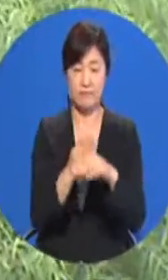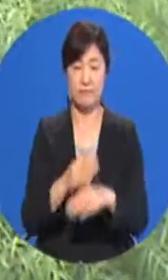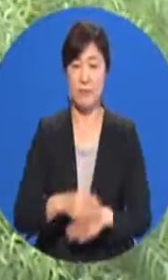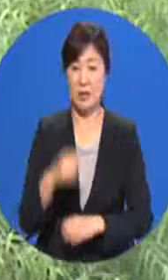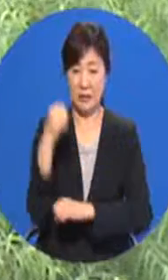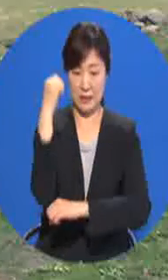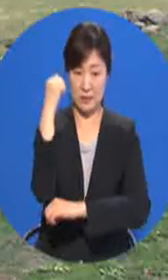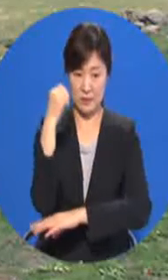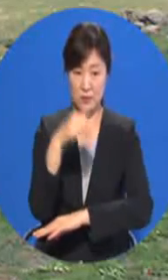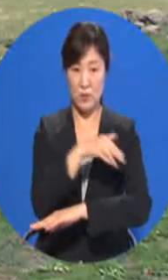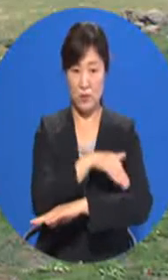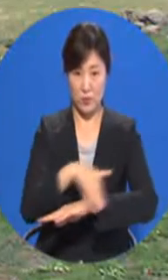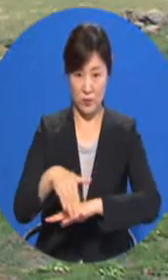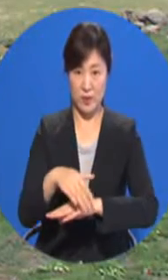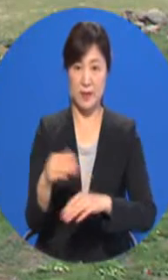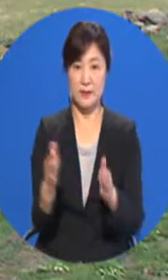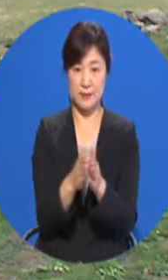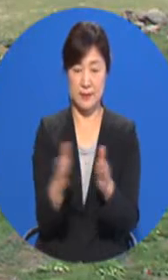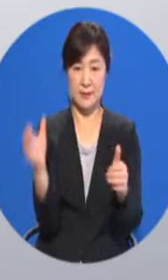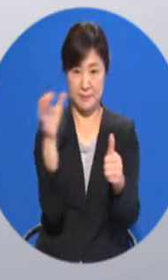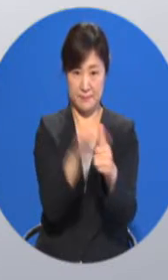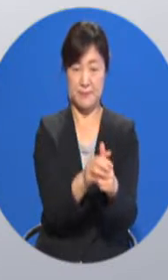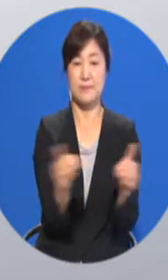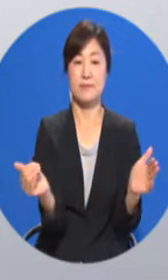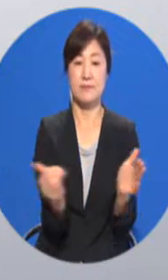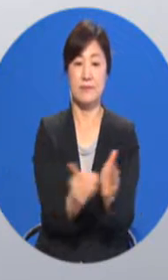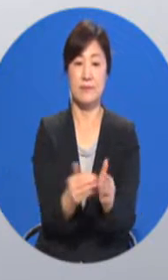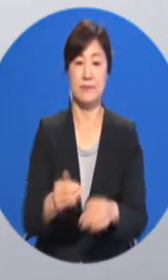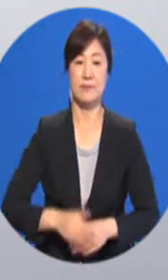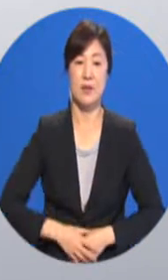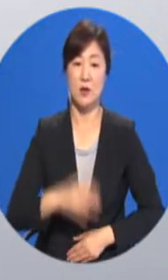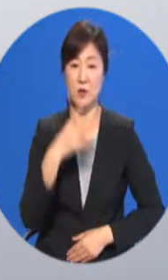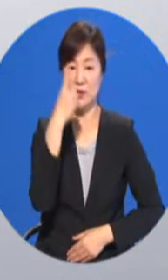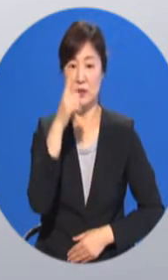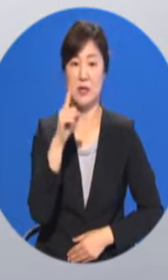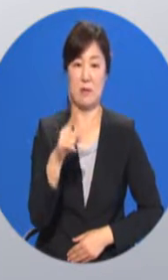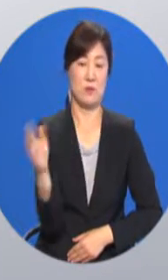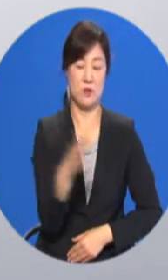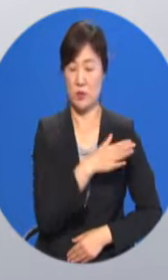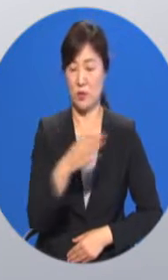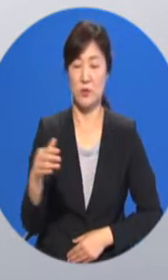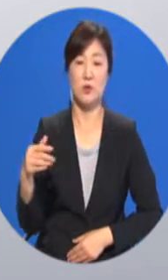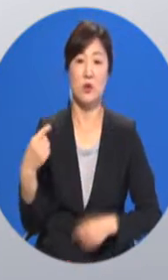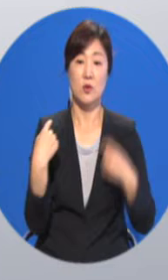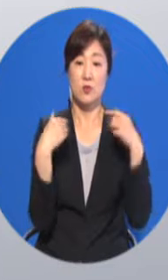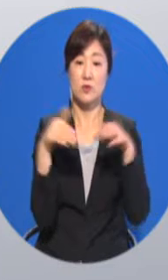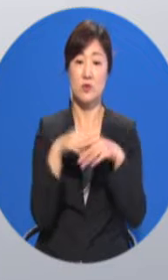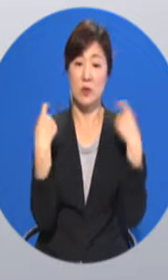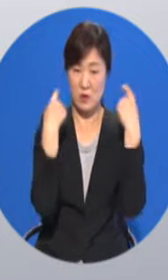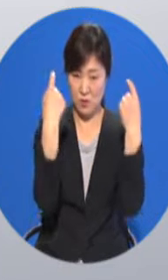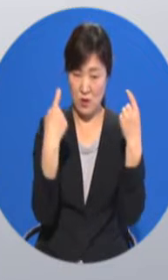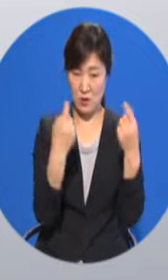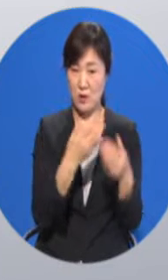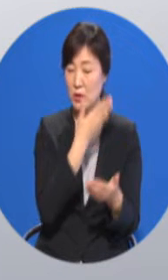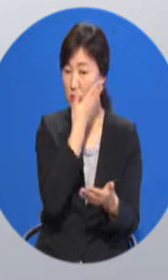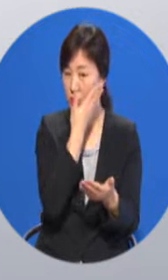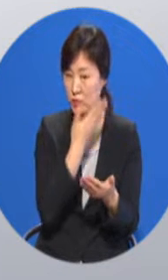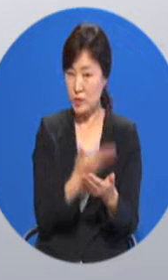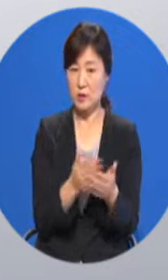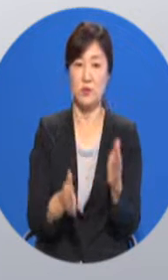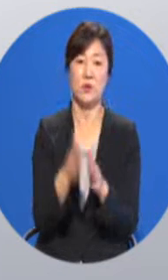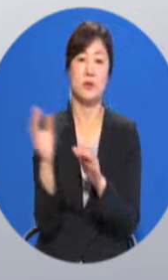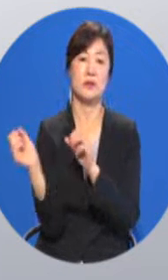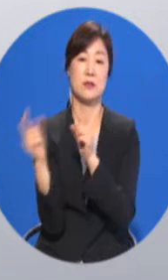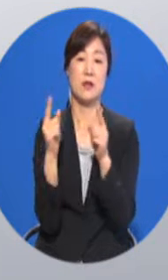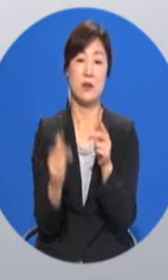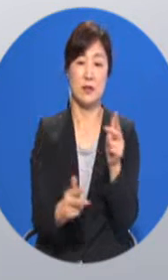기본계획 수립을 위한 용역에 착수했습니다. 순천시에서 한 번도 없는 문화관광을 위주로 하는